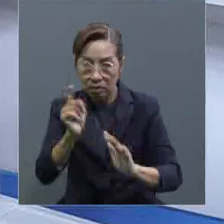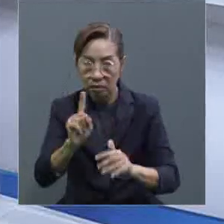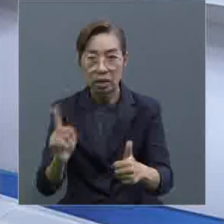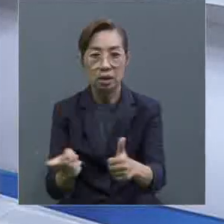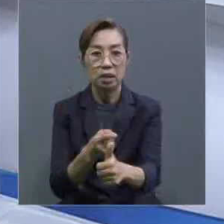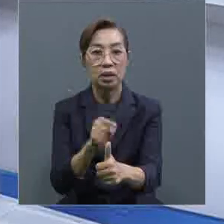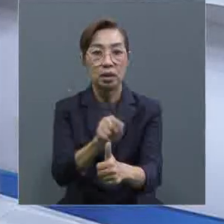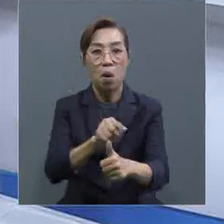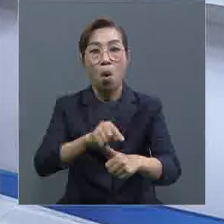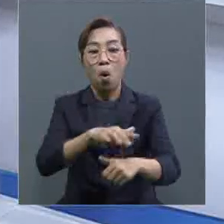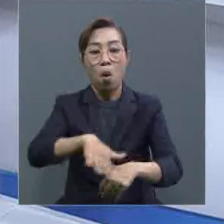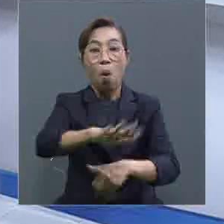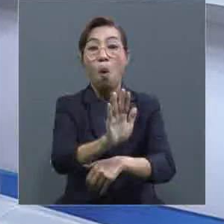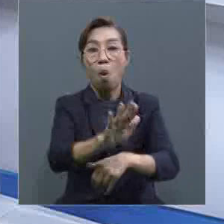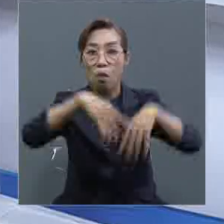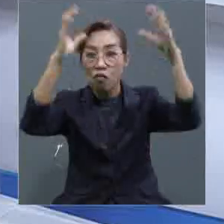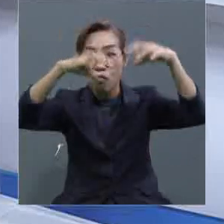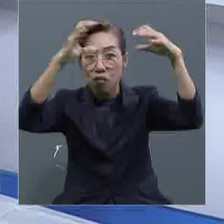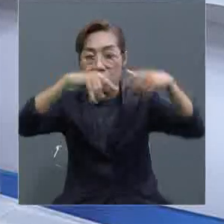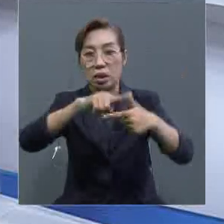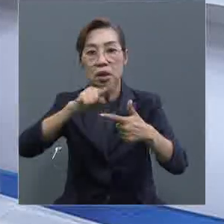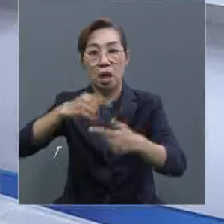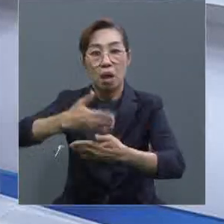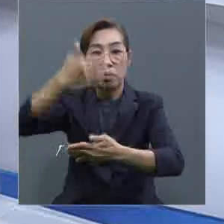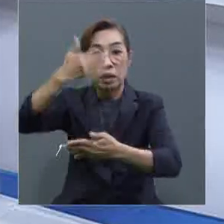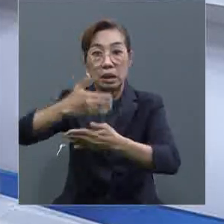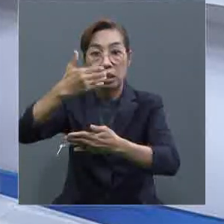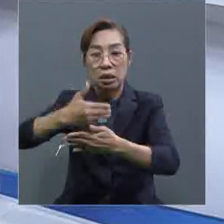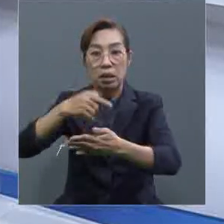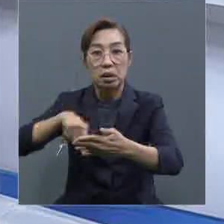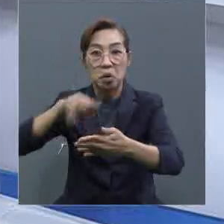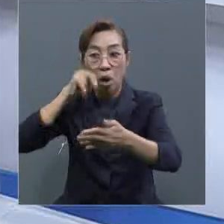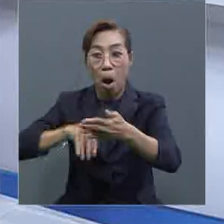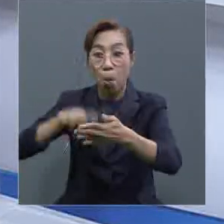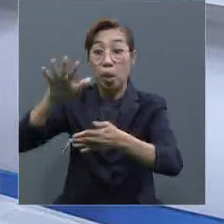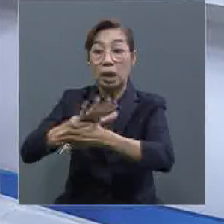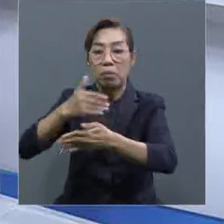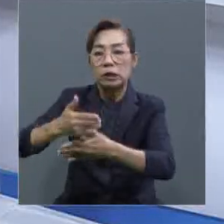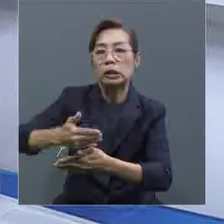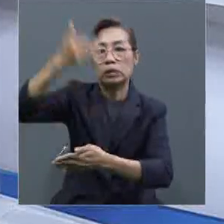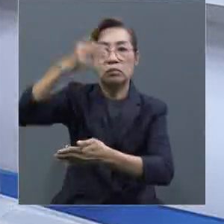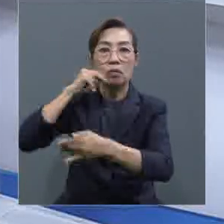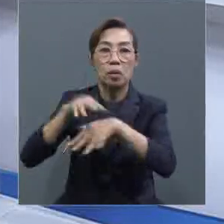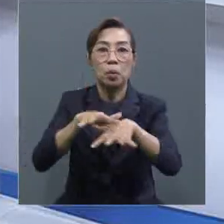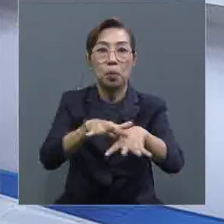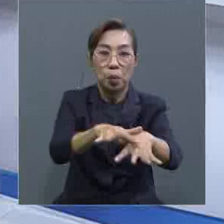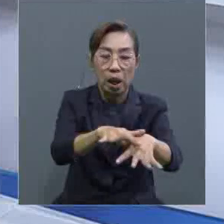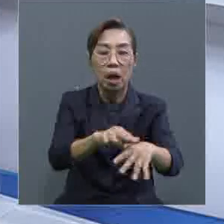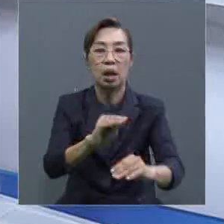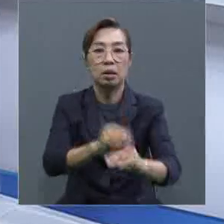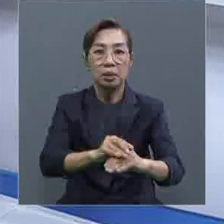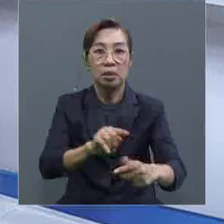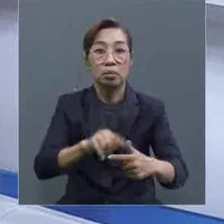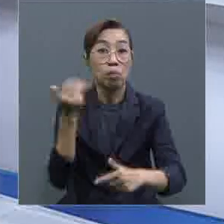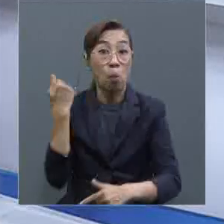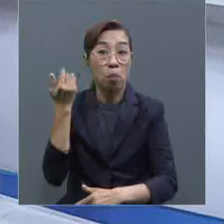1เรื่องของฝนที่ตกในพื้นที่ 2ก็คือเขื่อนบางลางได้มีการเร่งระบายน้ำนั่นเองเมื่อวานนี้ที่มีการปรับเพิ่มการระบายน้ำก็คือ